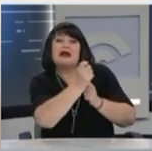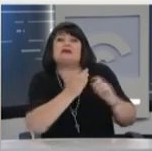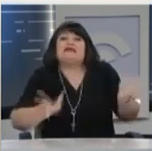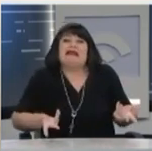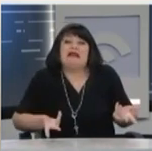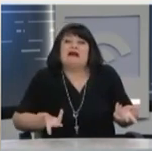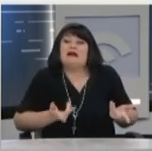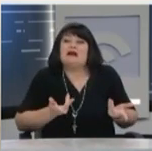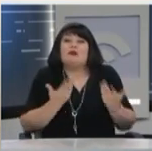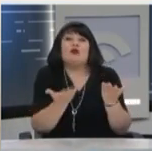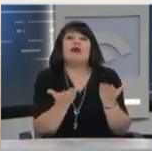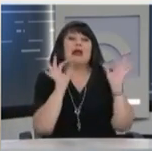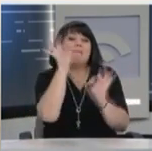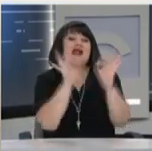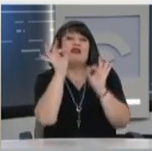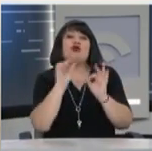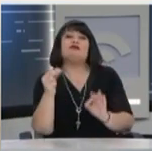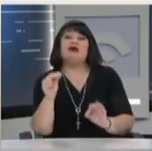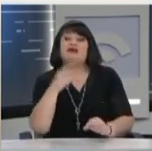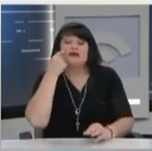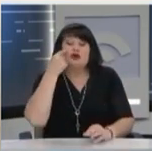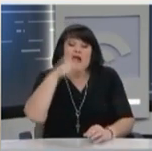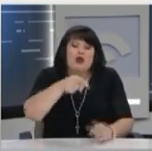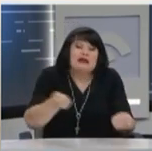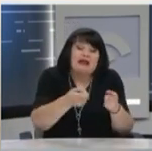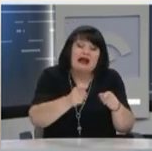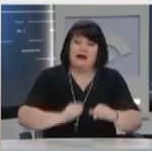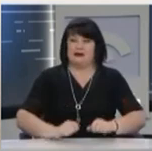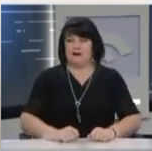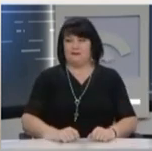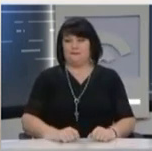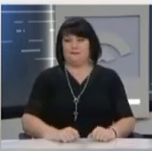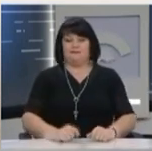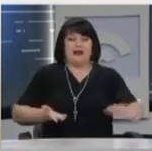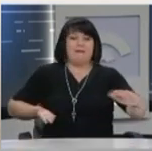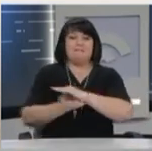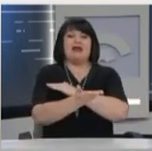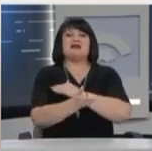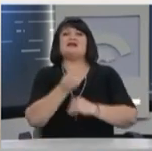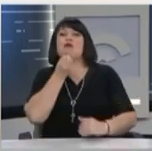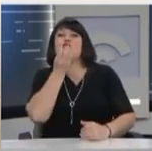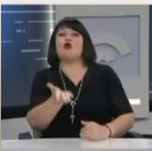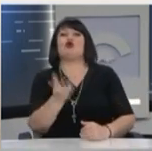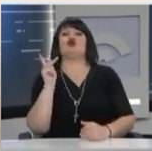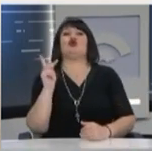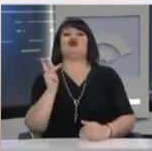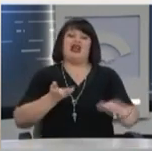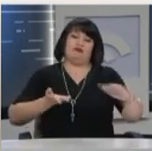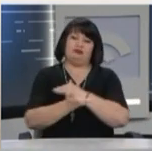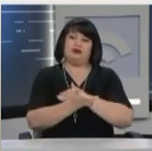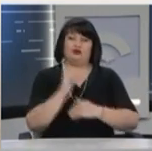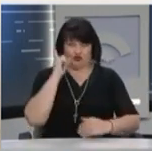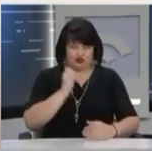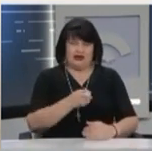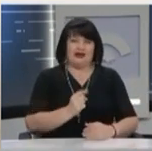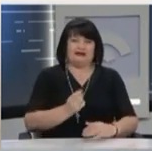είστε? Πού είστε οι Μακεδόνες? Τώρα θα σας δω. Υπάρχει μια μηνυτήρια αναφορά για εσχάτη προδοσία στον κύριο Κοτζιά. Την